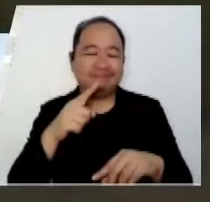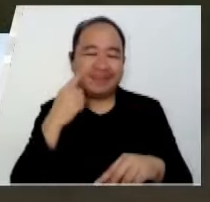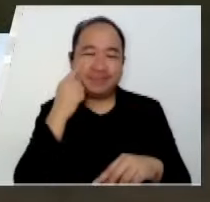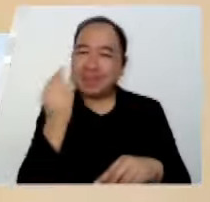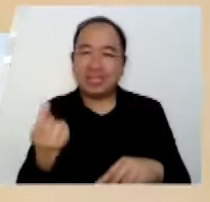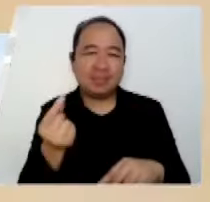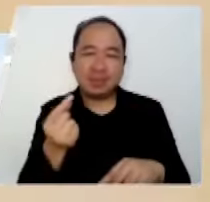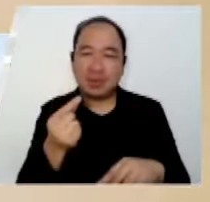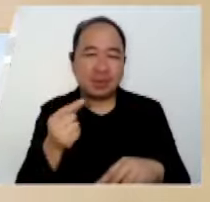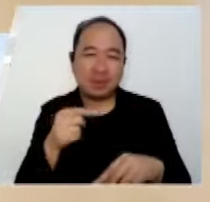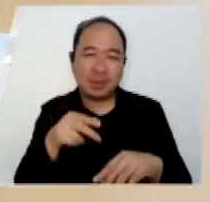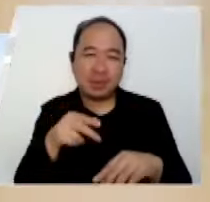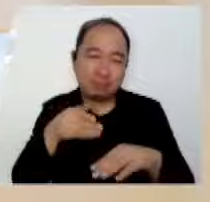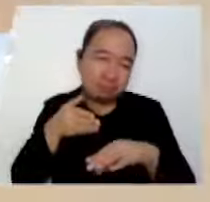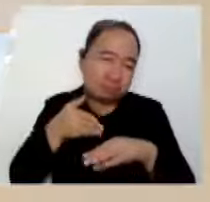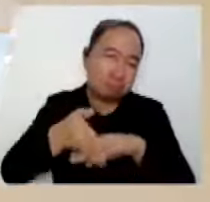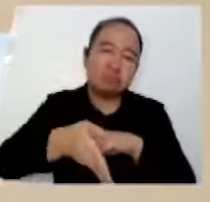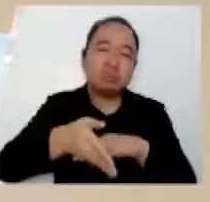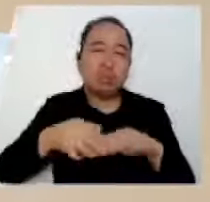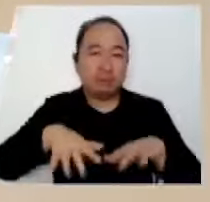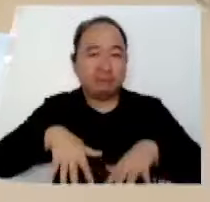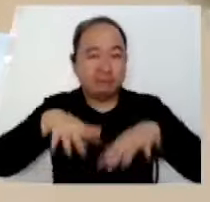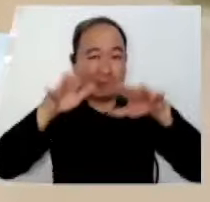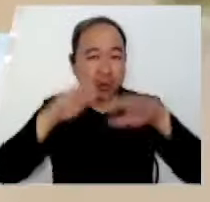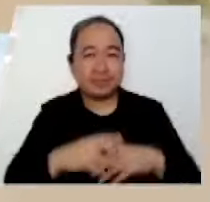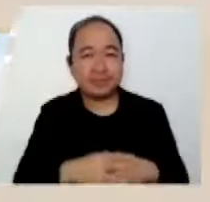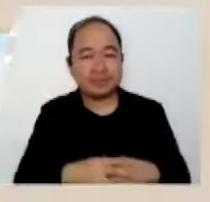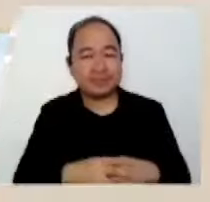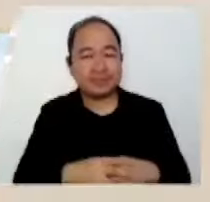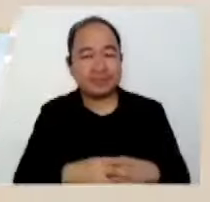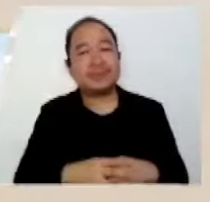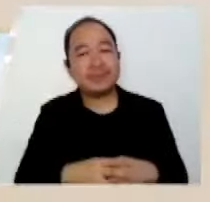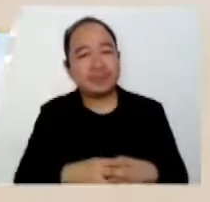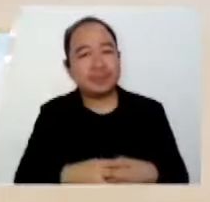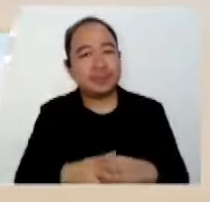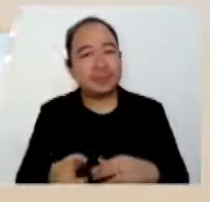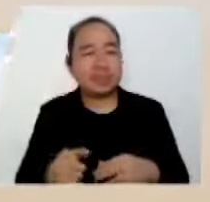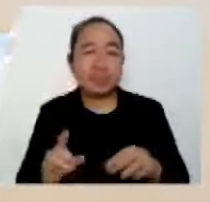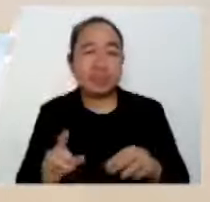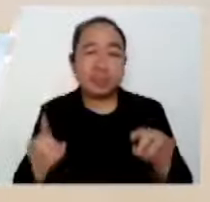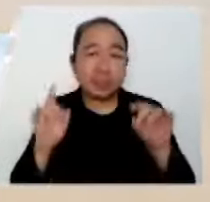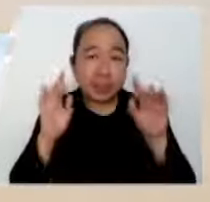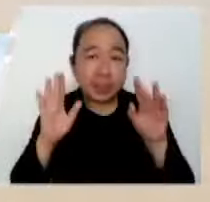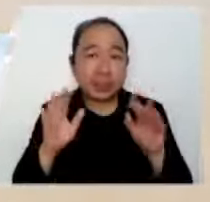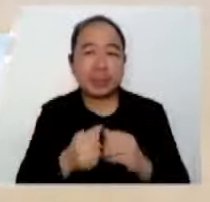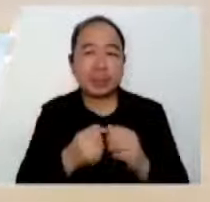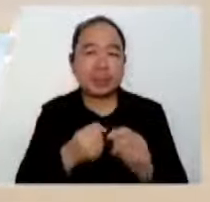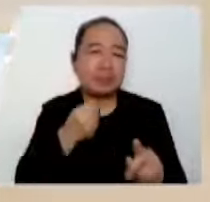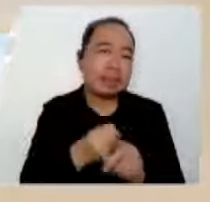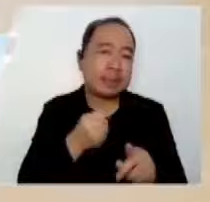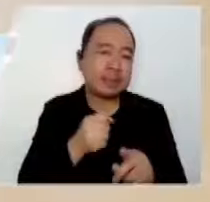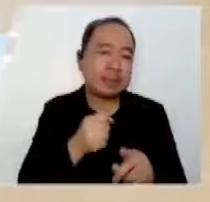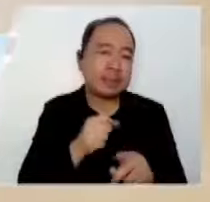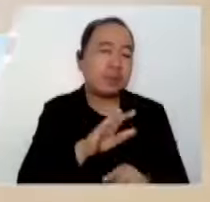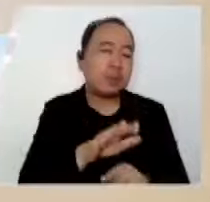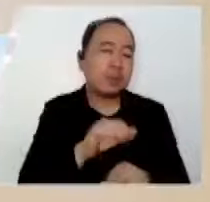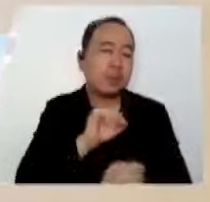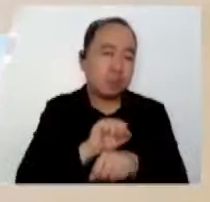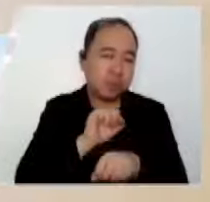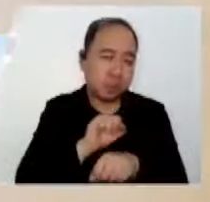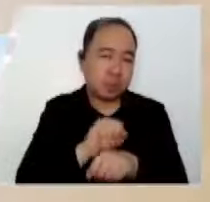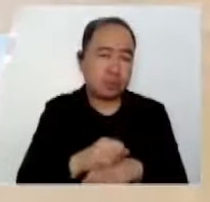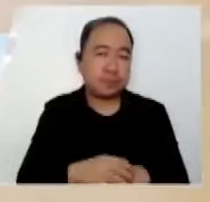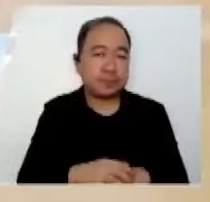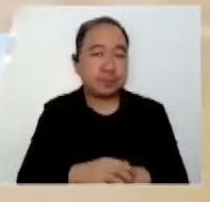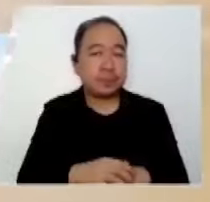makipagsapalaran. Ang masakit pa, apektado rin daw ang kanilang hanap buhay. Tulad ko, ma'am, factory